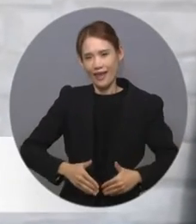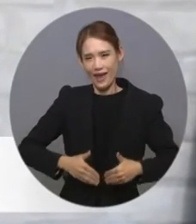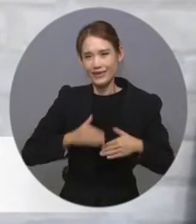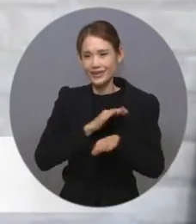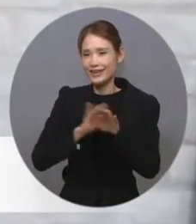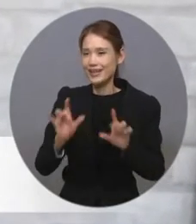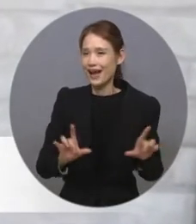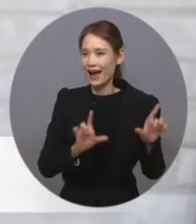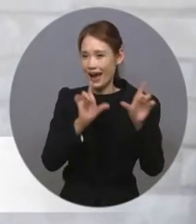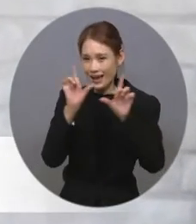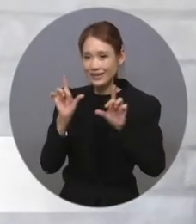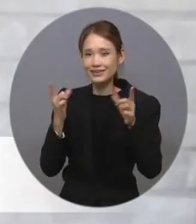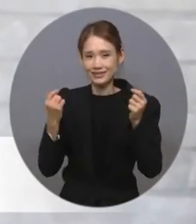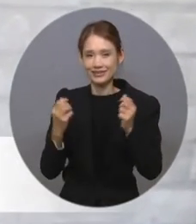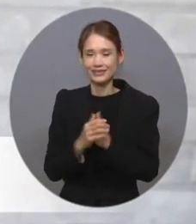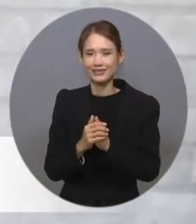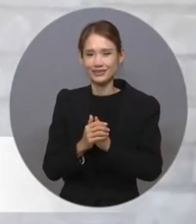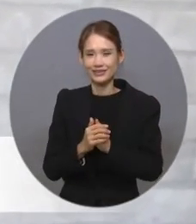잘 지낼 것 같아.